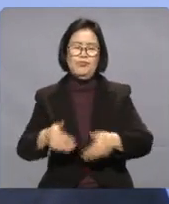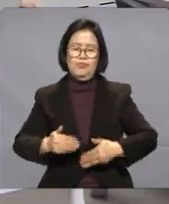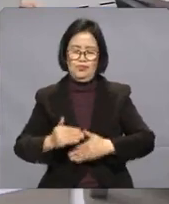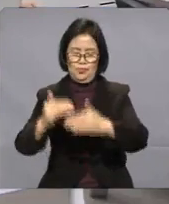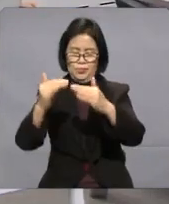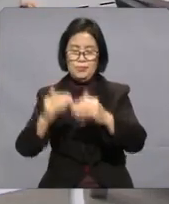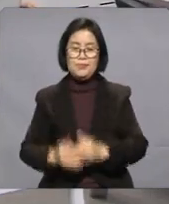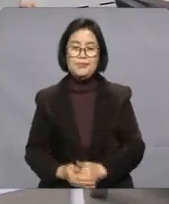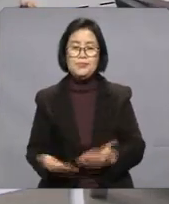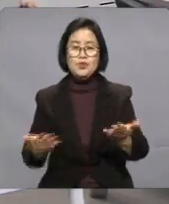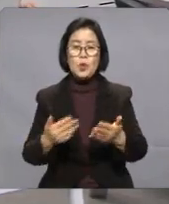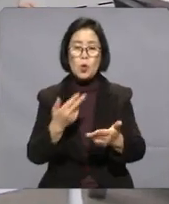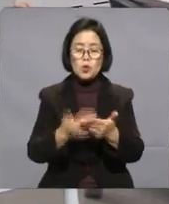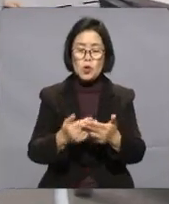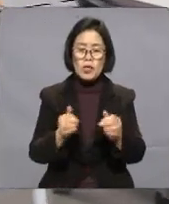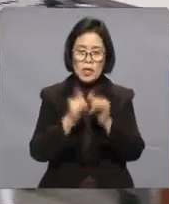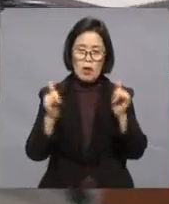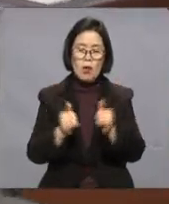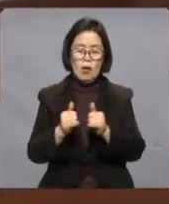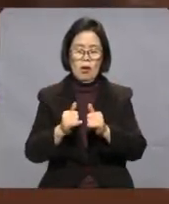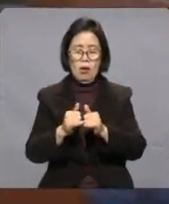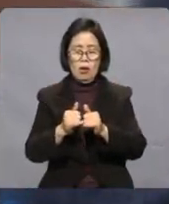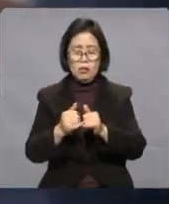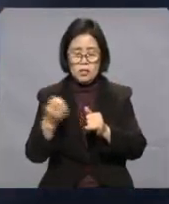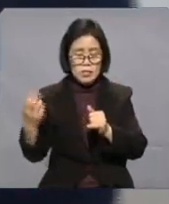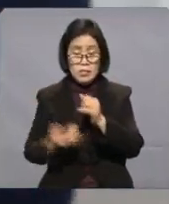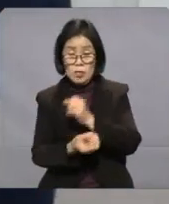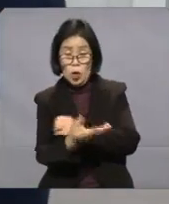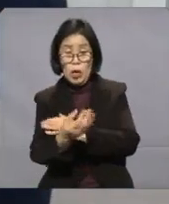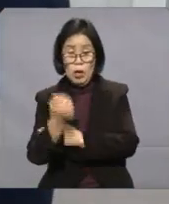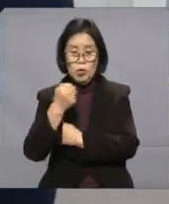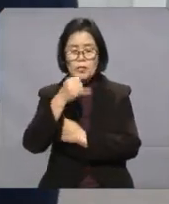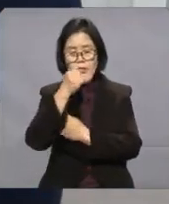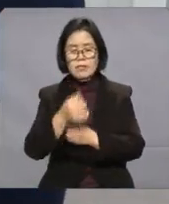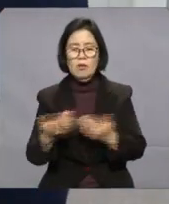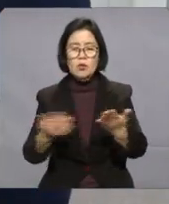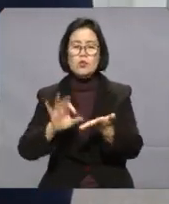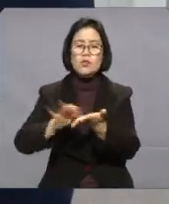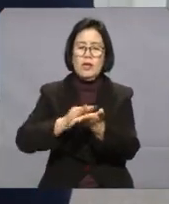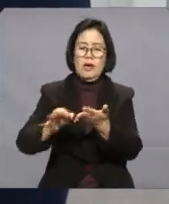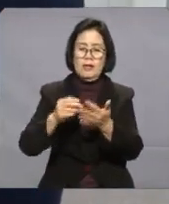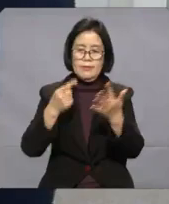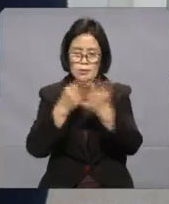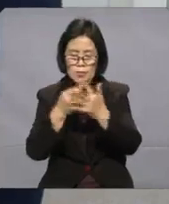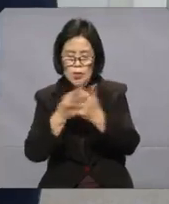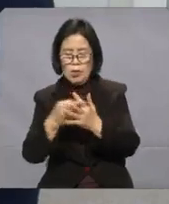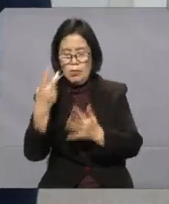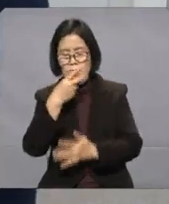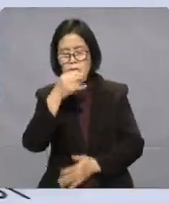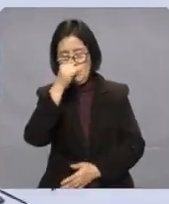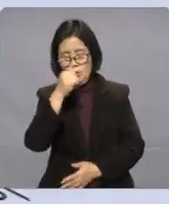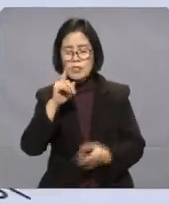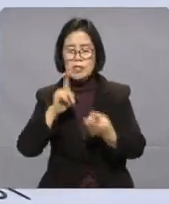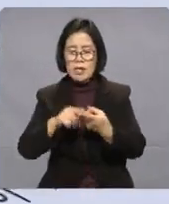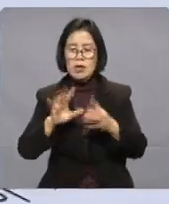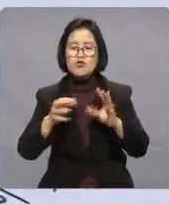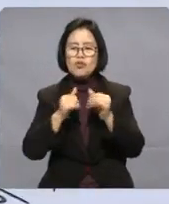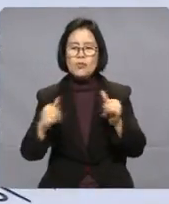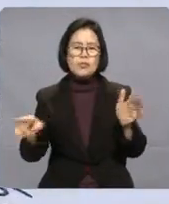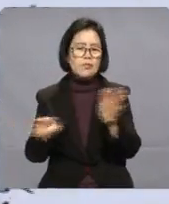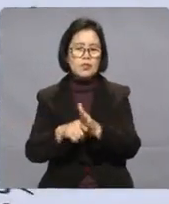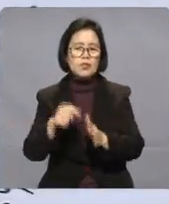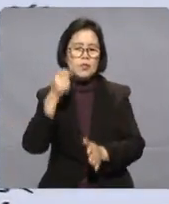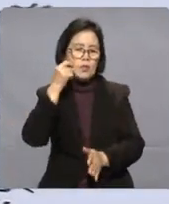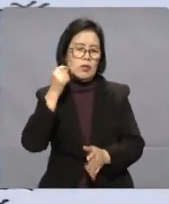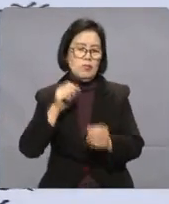장관은 노조가 사회 전반에 큰 영향력을 행사하고 있다며 노조 재정은 투명하게 관리되고 있는지에 대한 국민 불신이